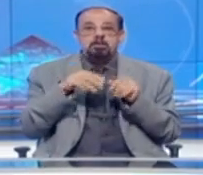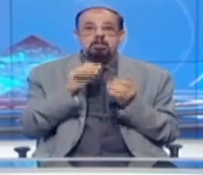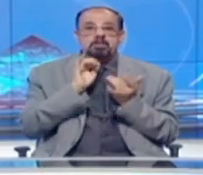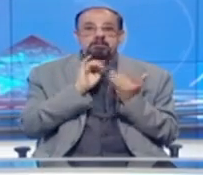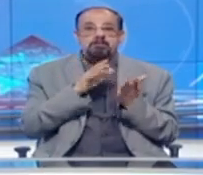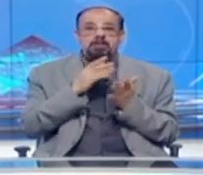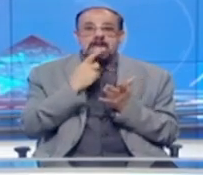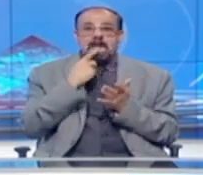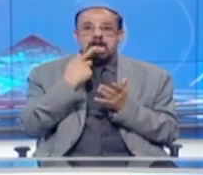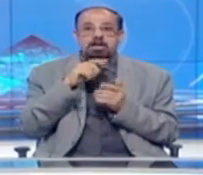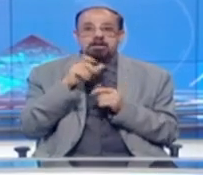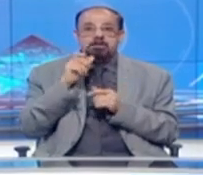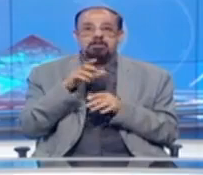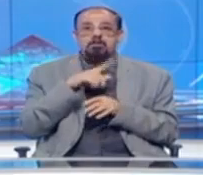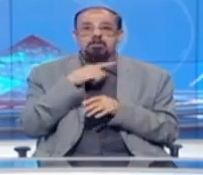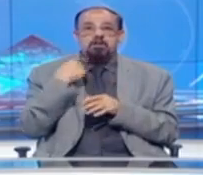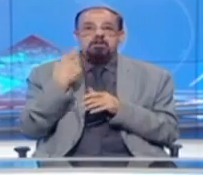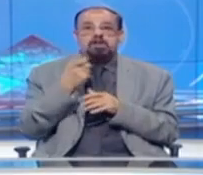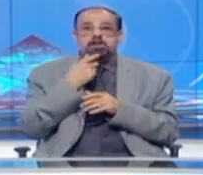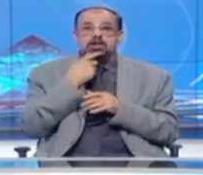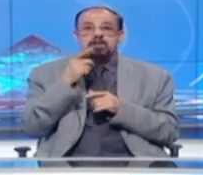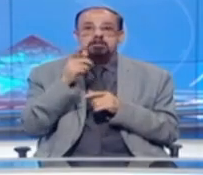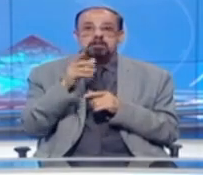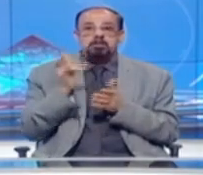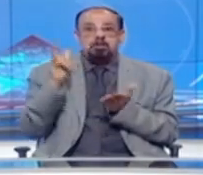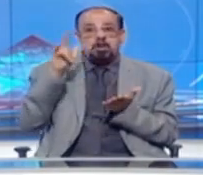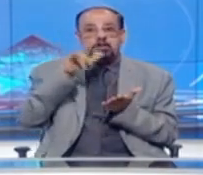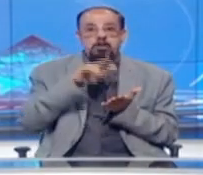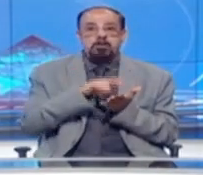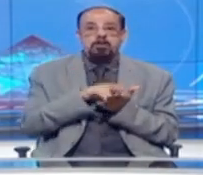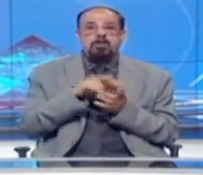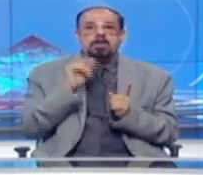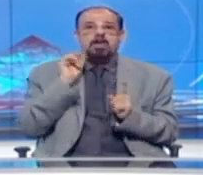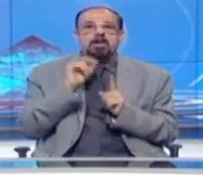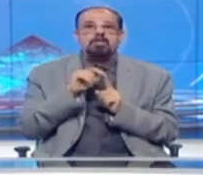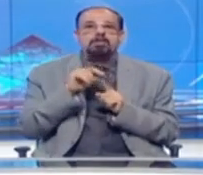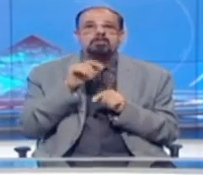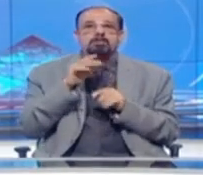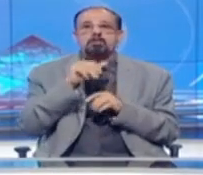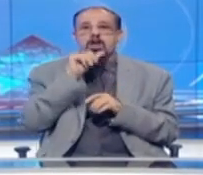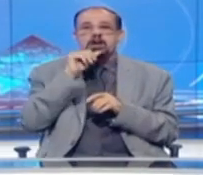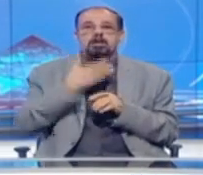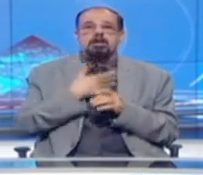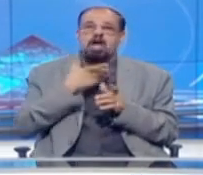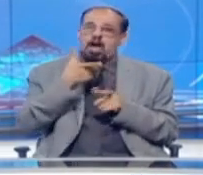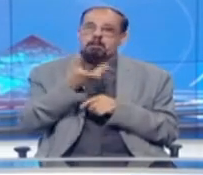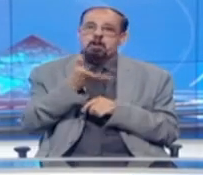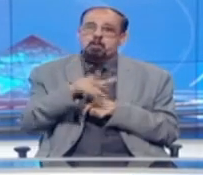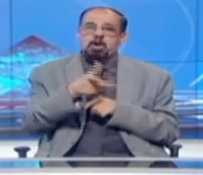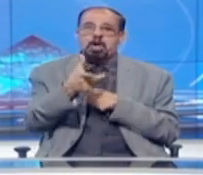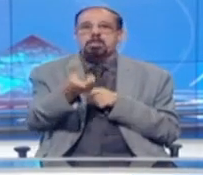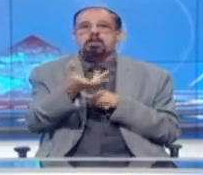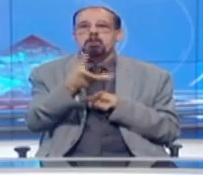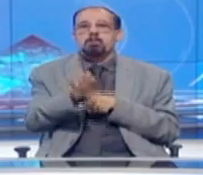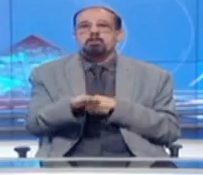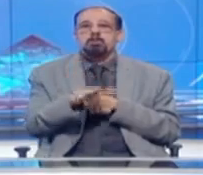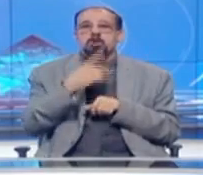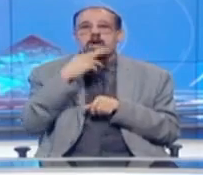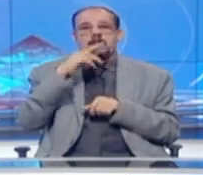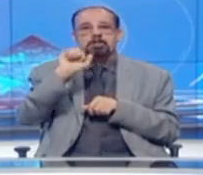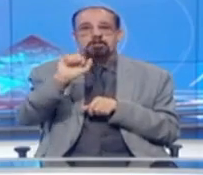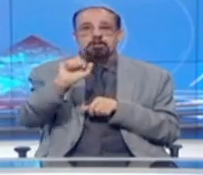إلى كييف والمتخصصين الأجانب الذين يصلون معها هي أهداف مشروعة للجيش الروسي على حد